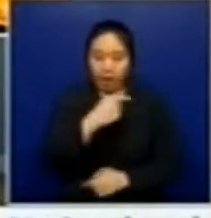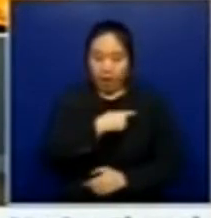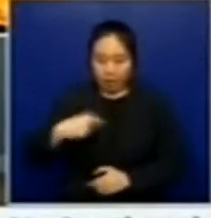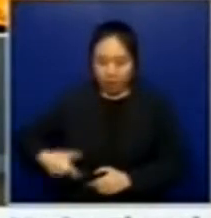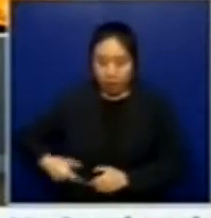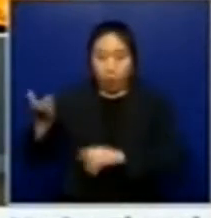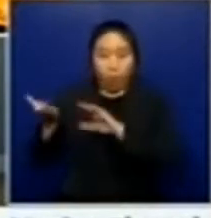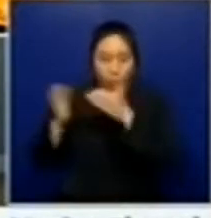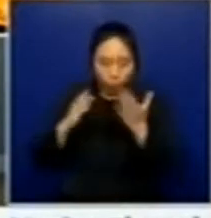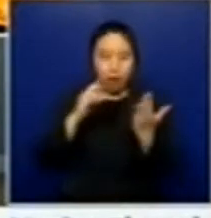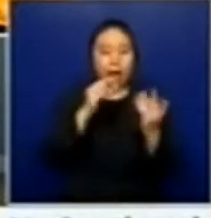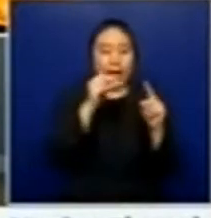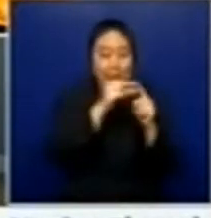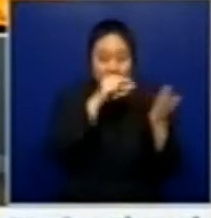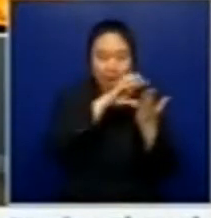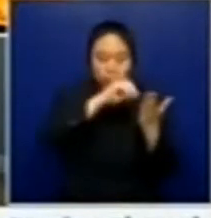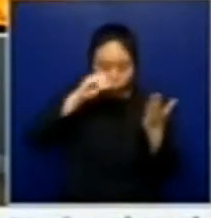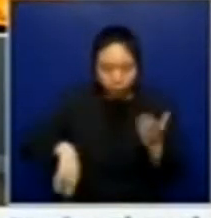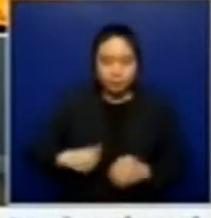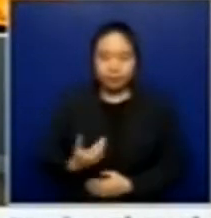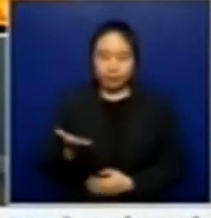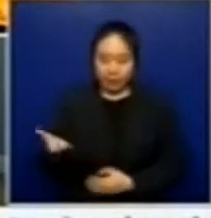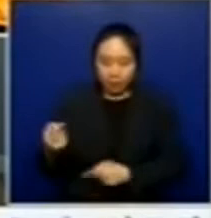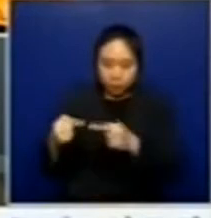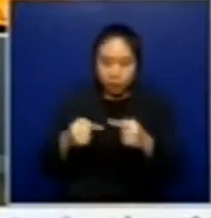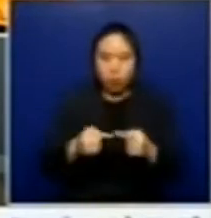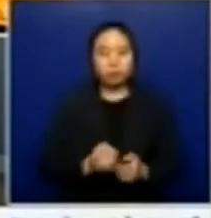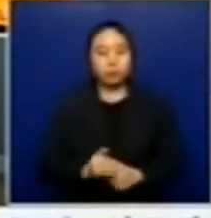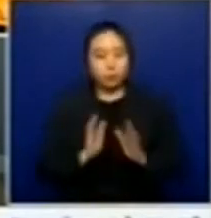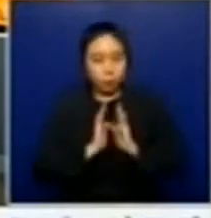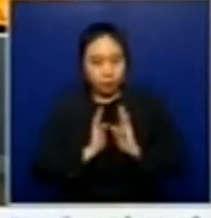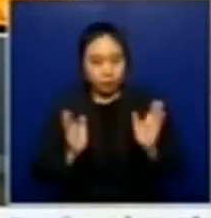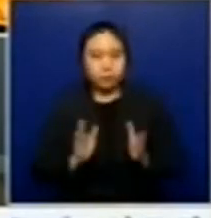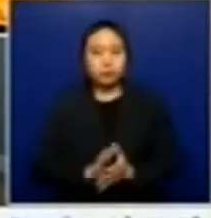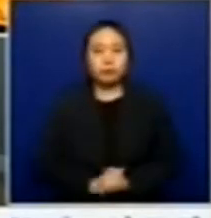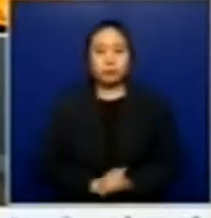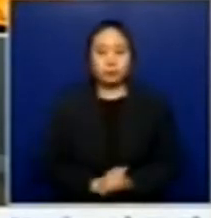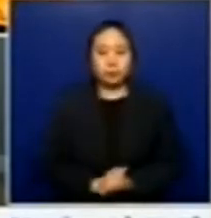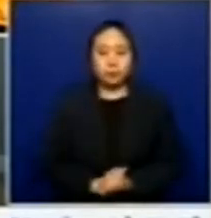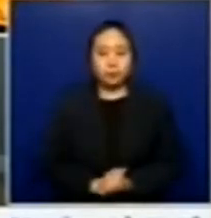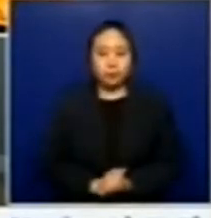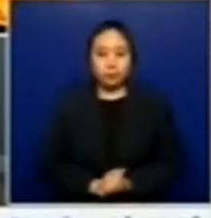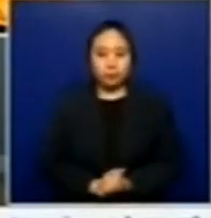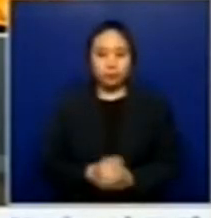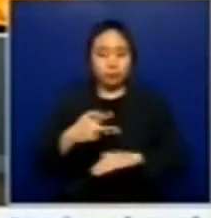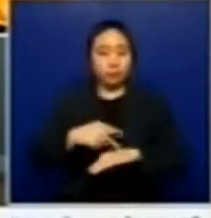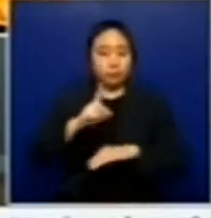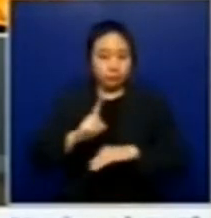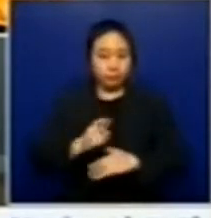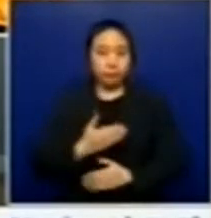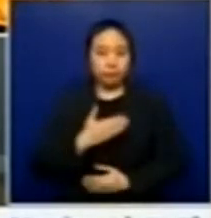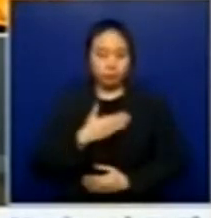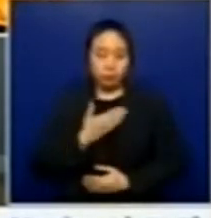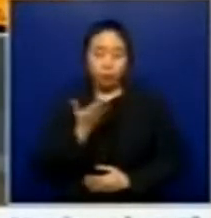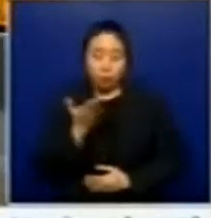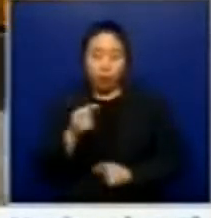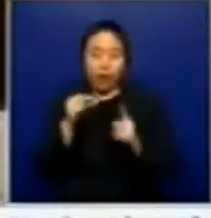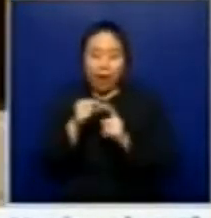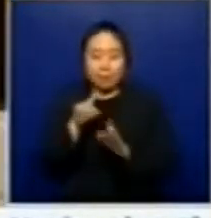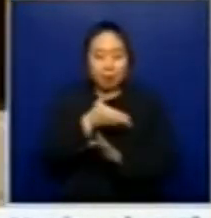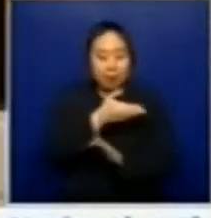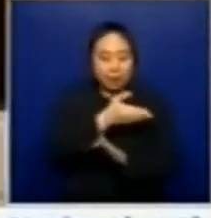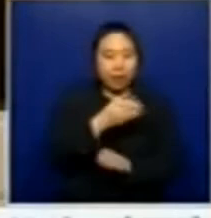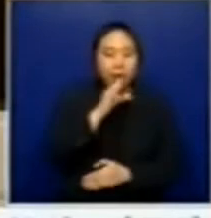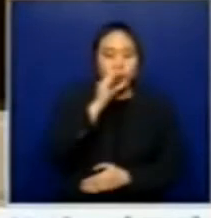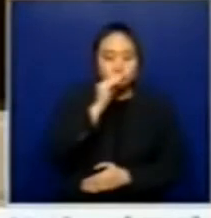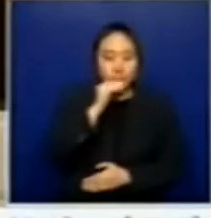สถาบันครับ เชิญต่อครับ ขอบคุณครับท่านประธานท่านประธานครับผมต้องขอถอนคำพูดเมื่อสักครู่ด้วยนะครับที่จะอาจจะ